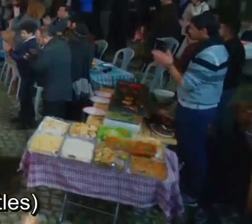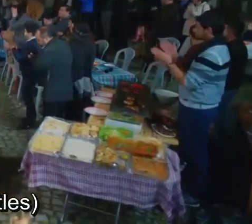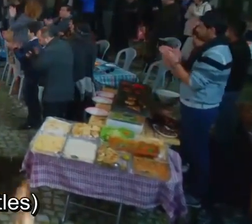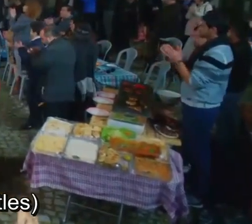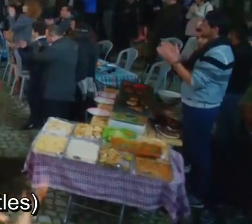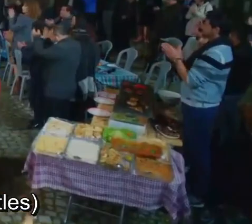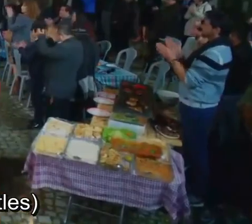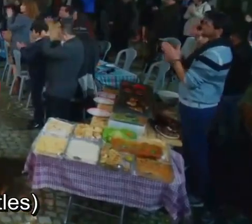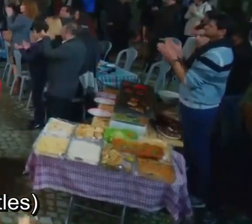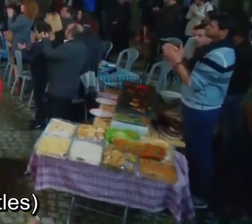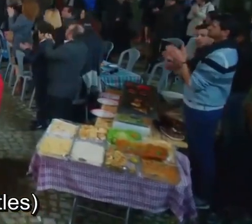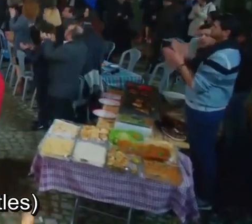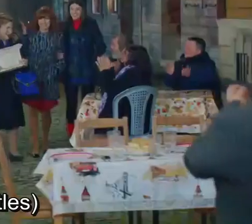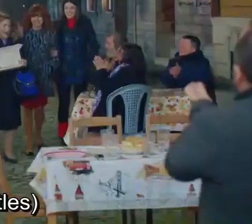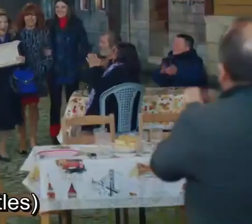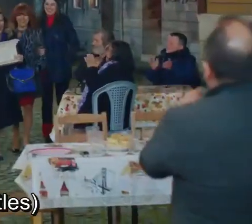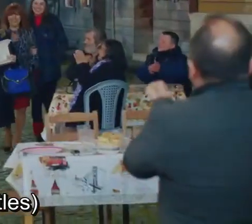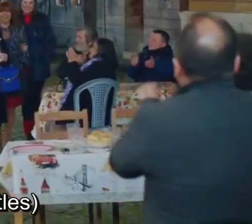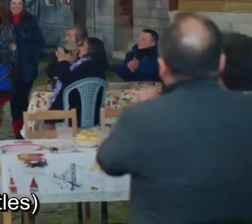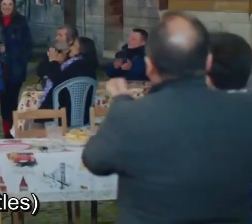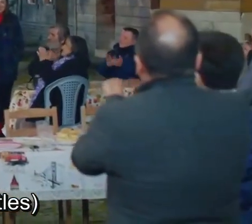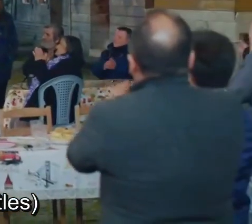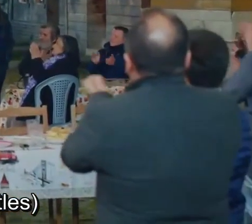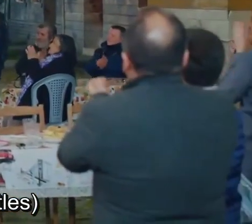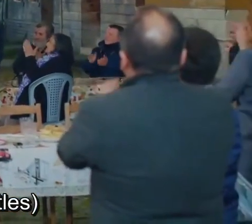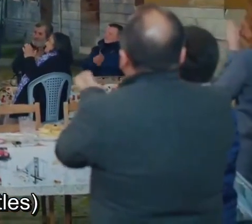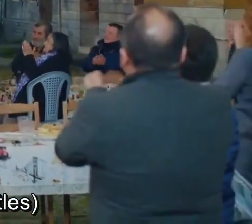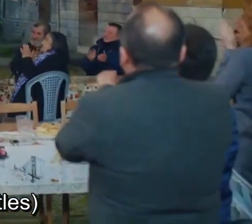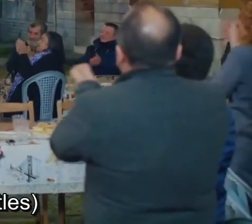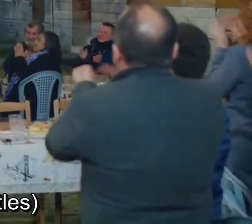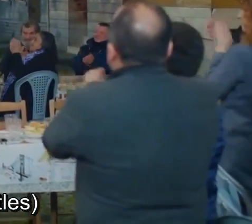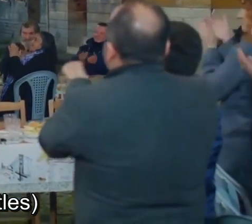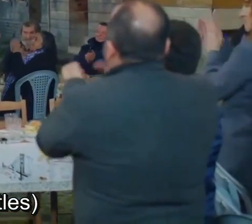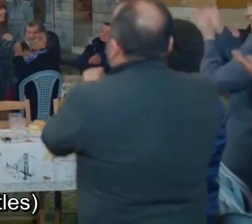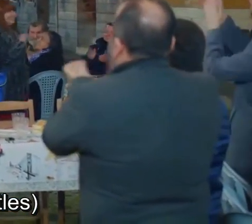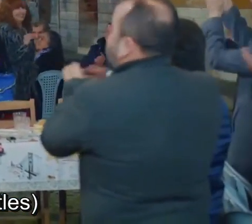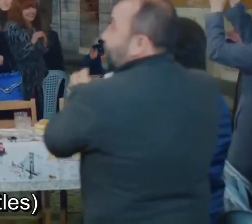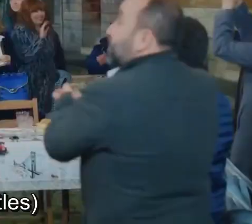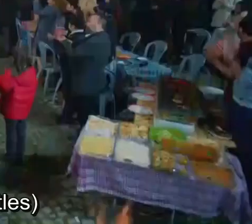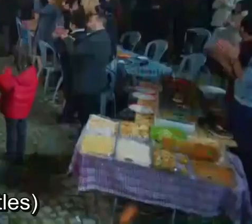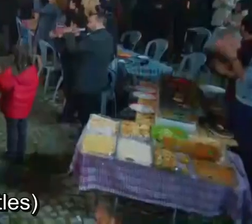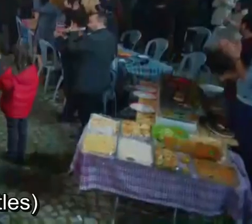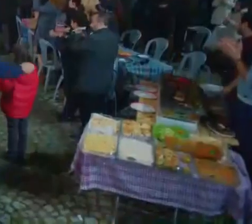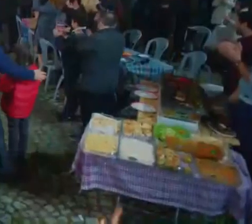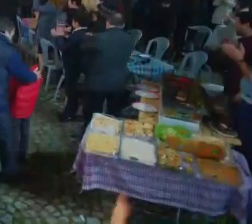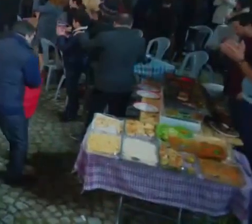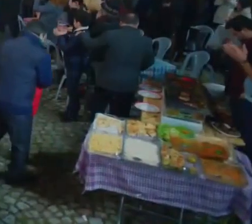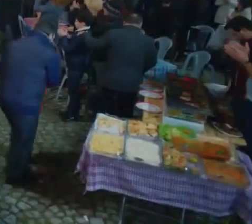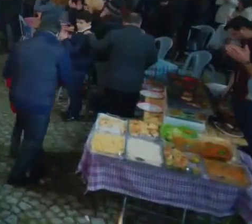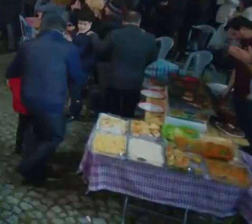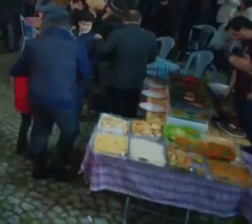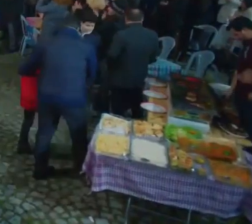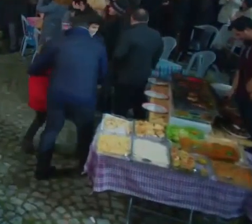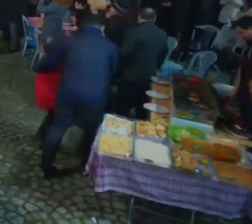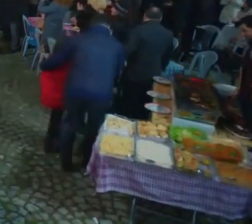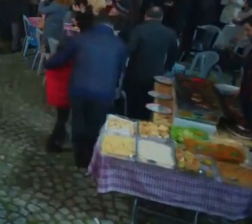Üst sokaktan meydana girdiler. Herkes ayağa kalktı. Adile göğsünde dantel örtülü diplomayla pek bir gururlu selam veriyor. Münirler de